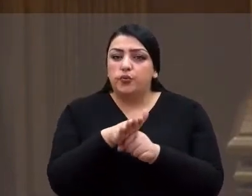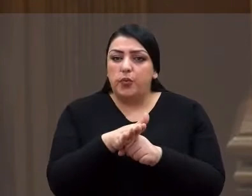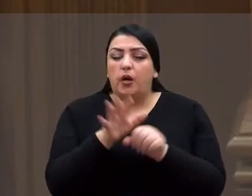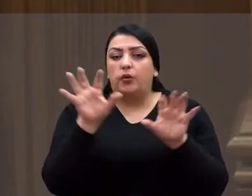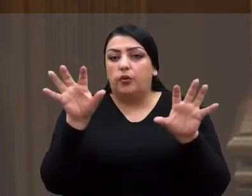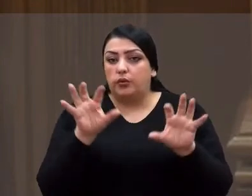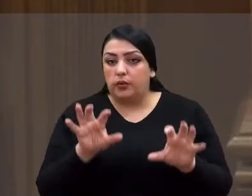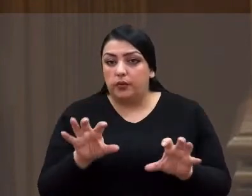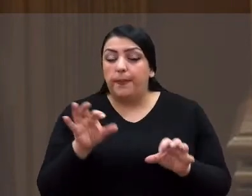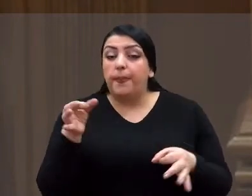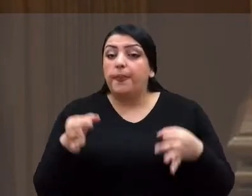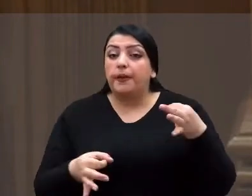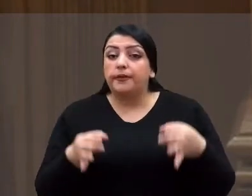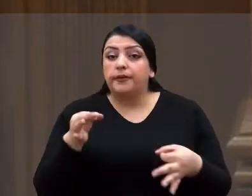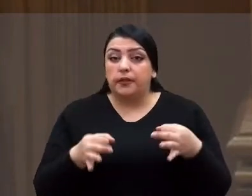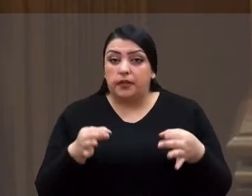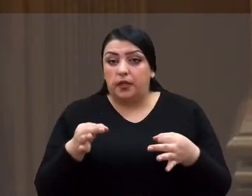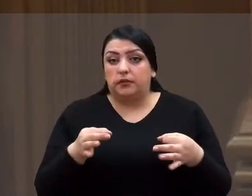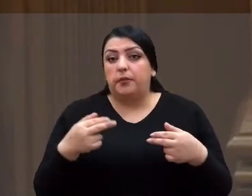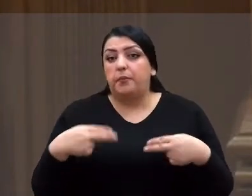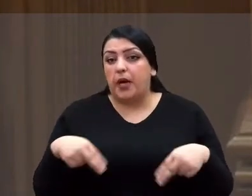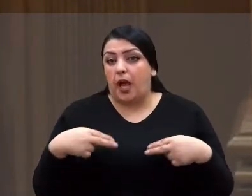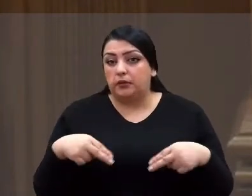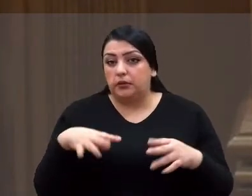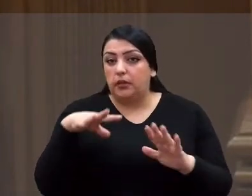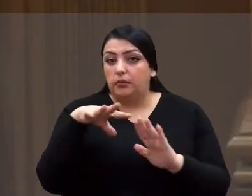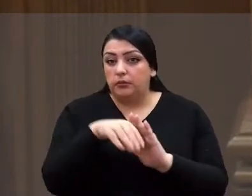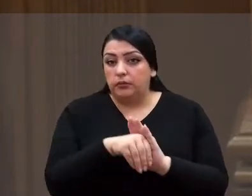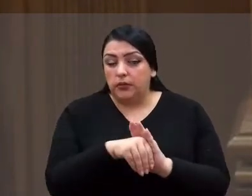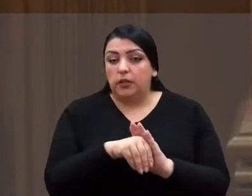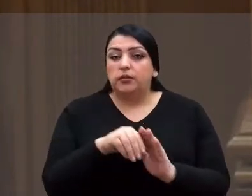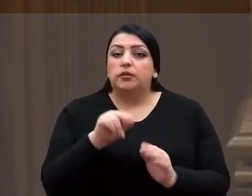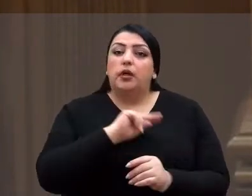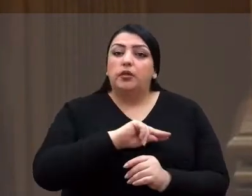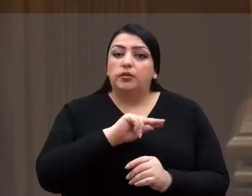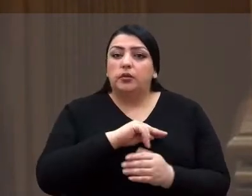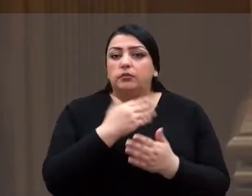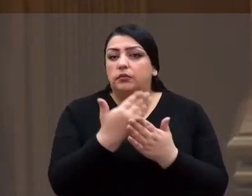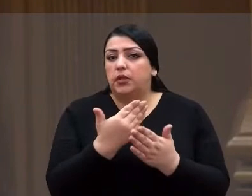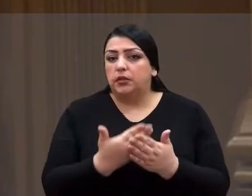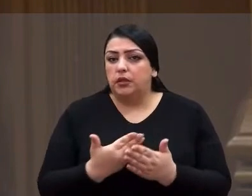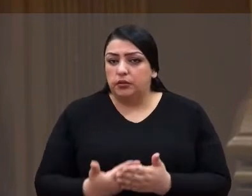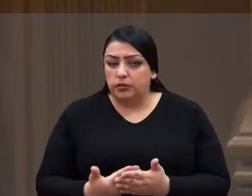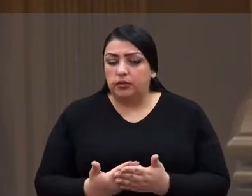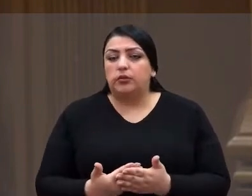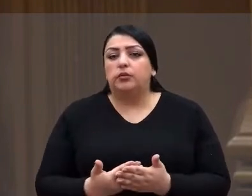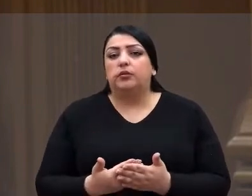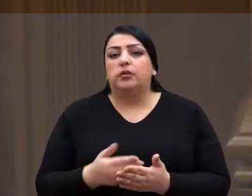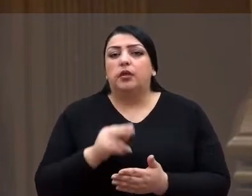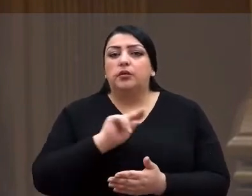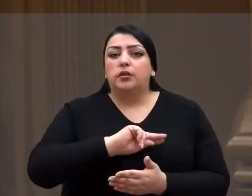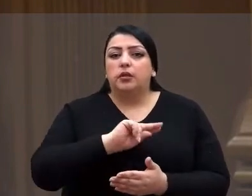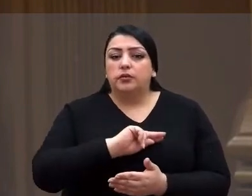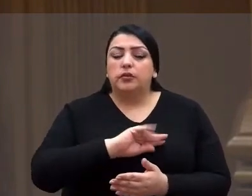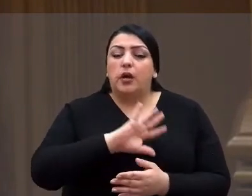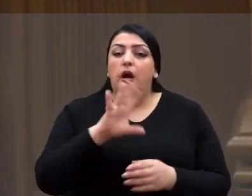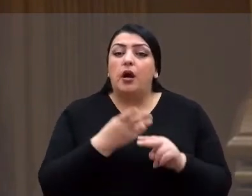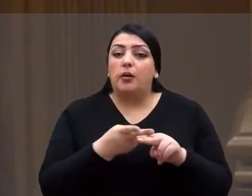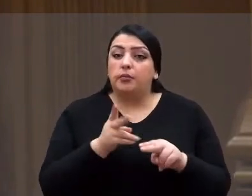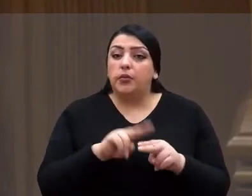օրինականության։ Դատական պրակտիկայում ընդհանուր առմամբ աշխատողի օգտին մեկնաբանելու մոտեցում կա աշխատանքային օրենսգրքի։ Ես ստացվում